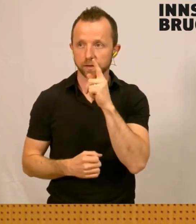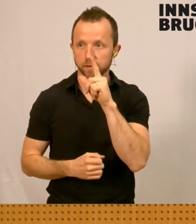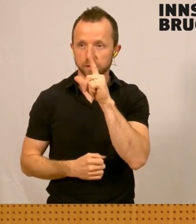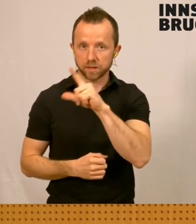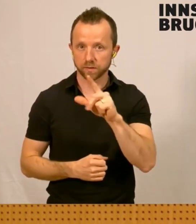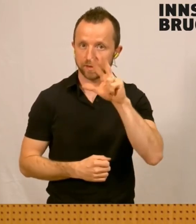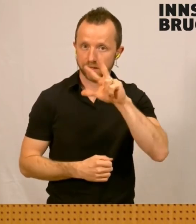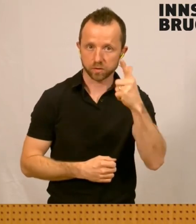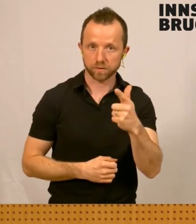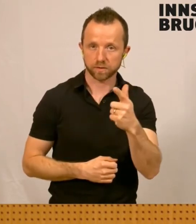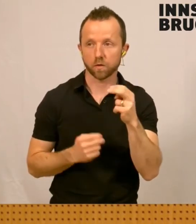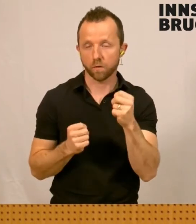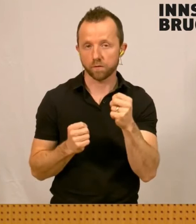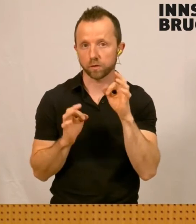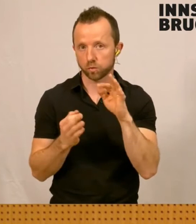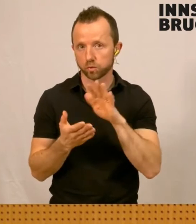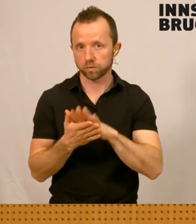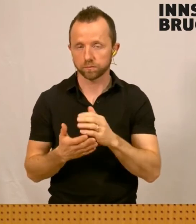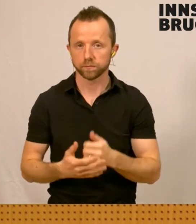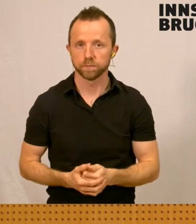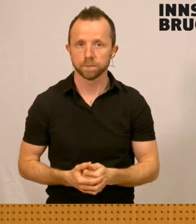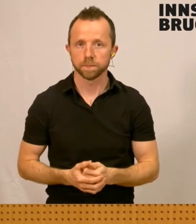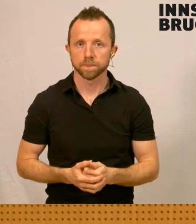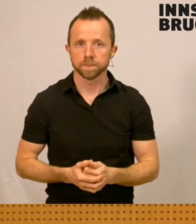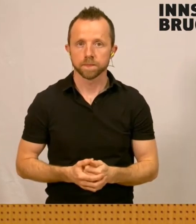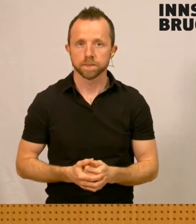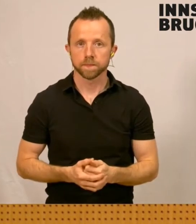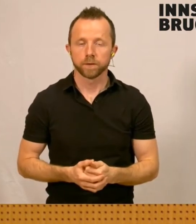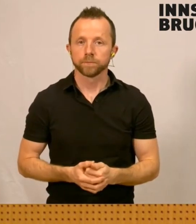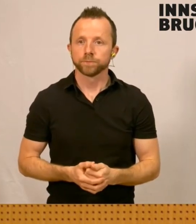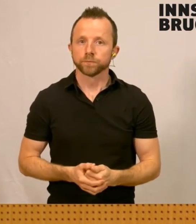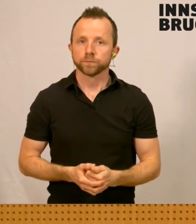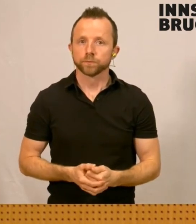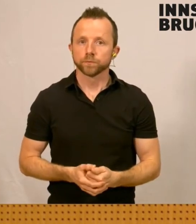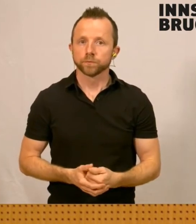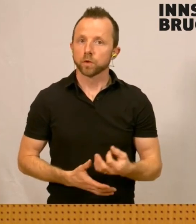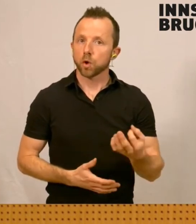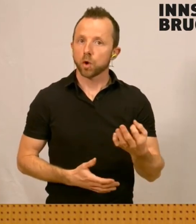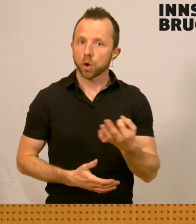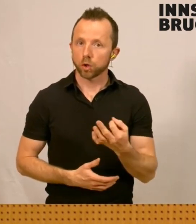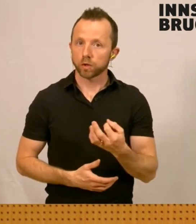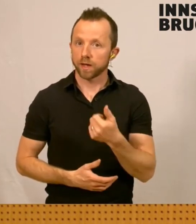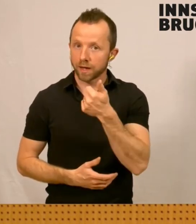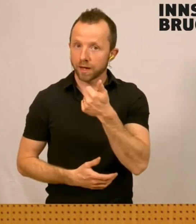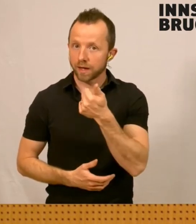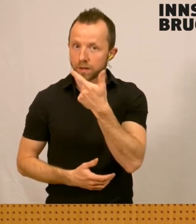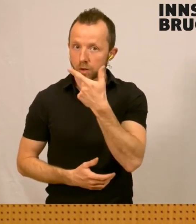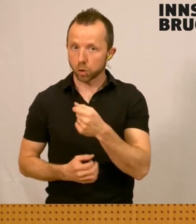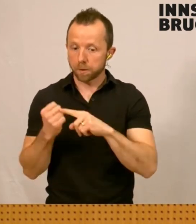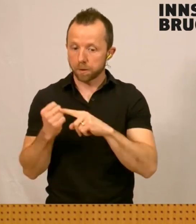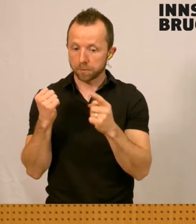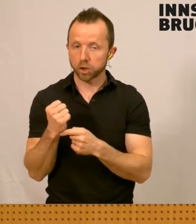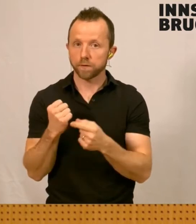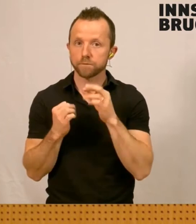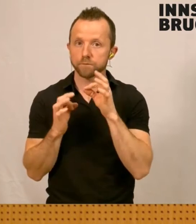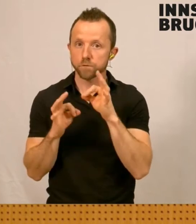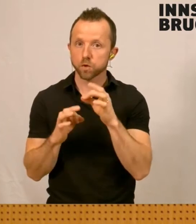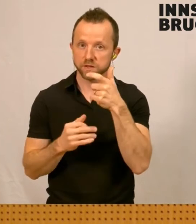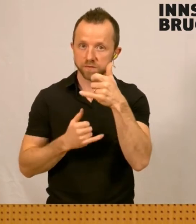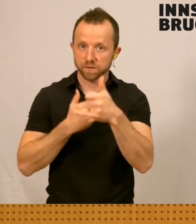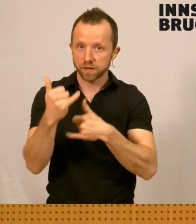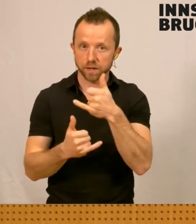und 2023 zu kommen. Heute steht nicht ein Doppelbudget für zwei Folgejahre zur